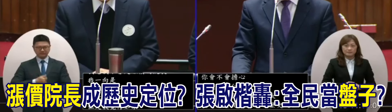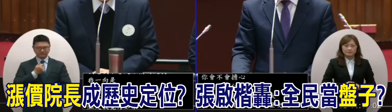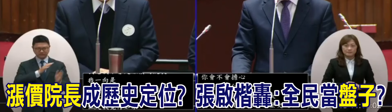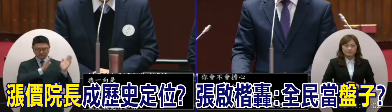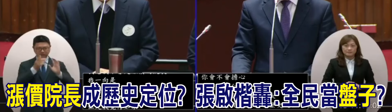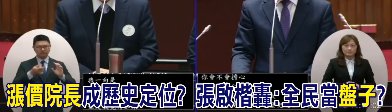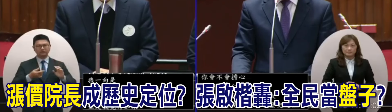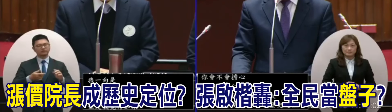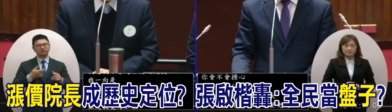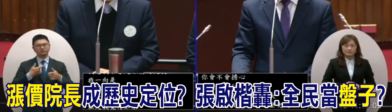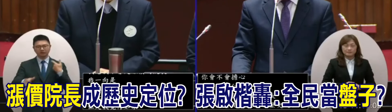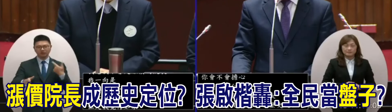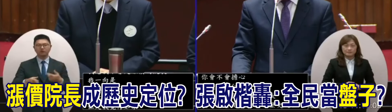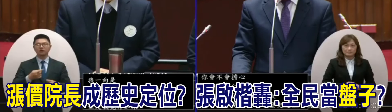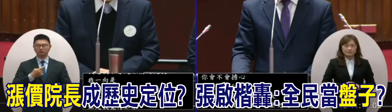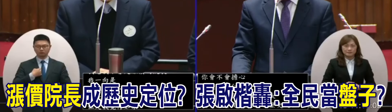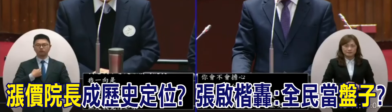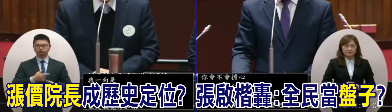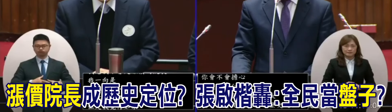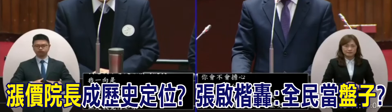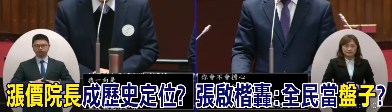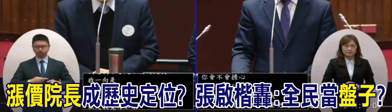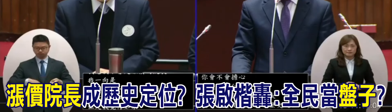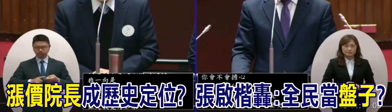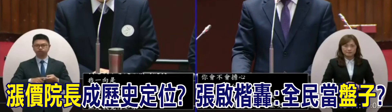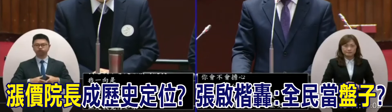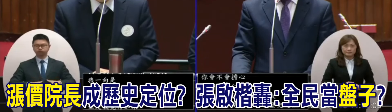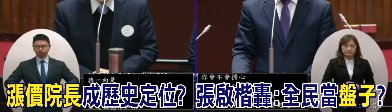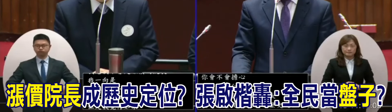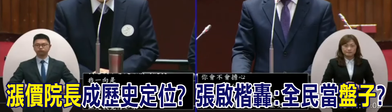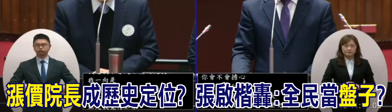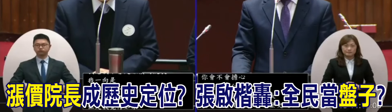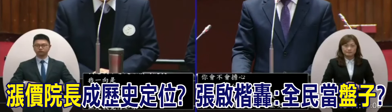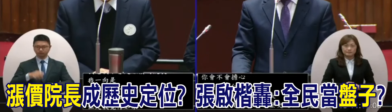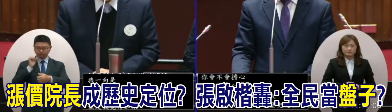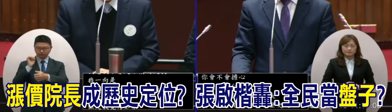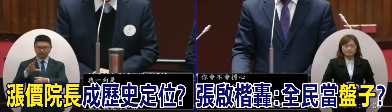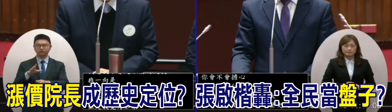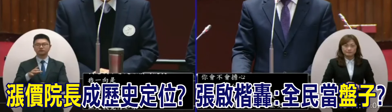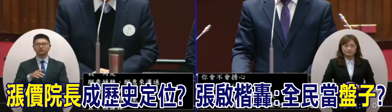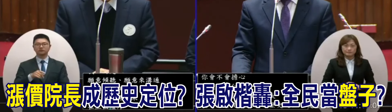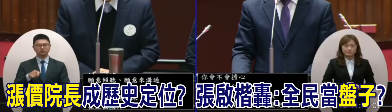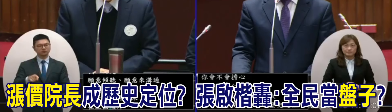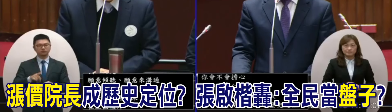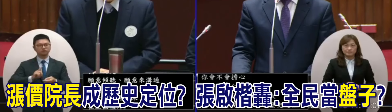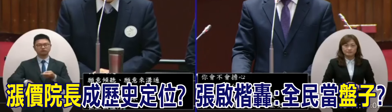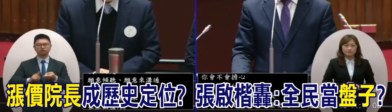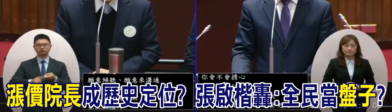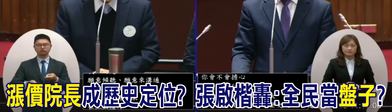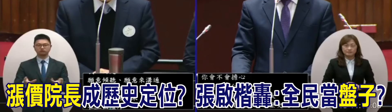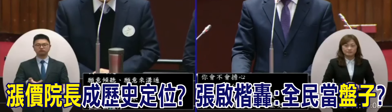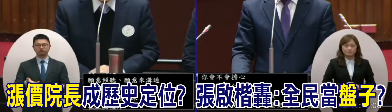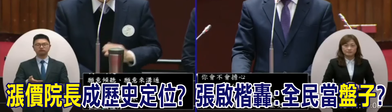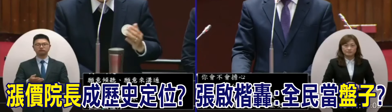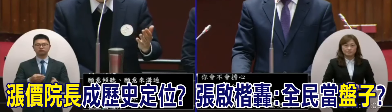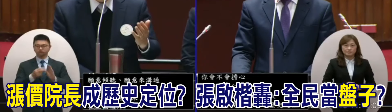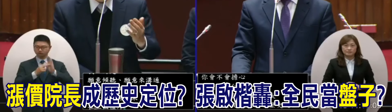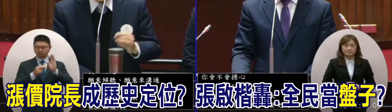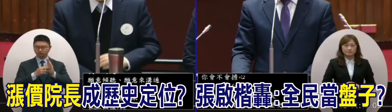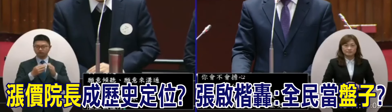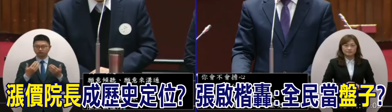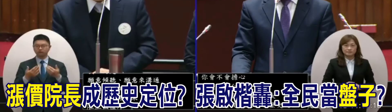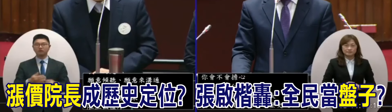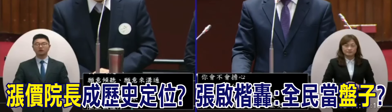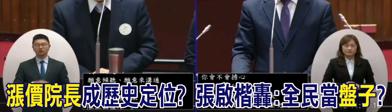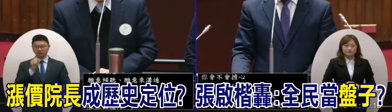的时候，我也应该要给表达我个人对于这些不符合这一个特别